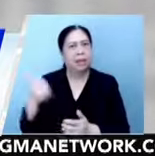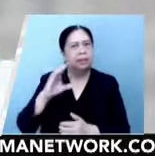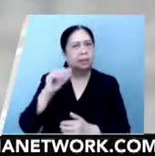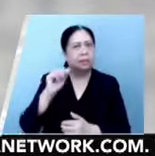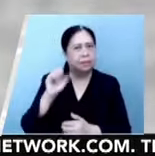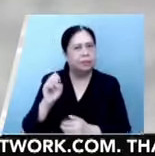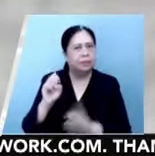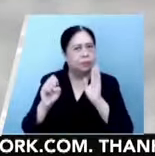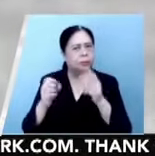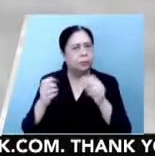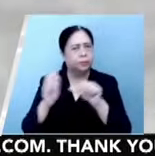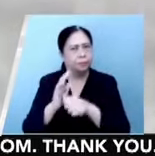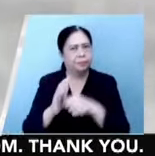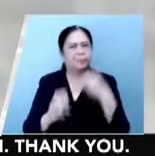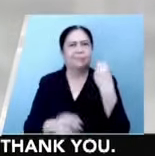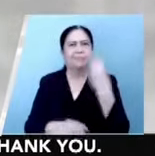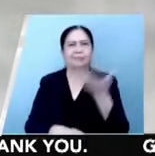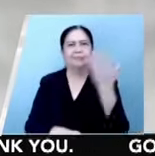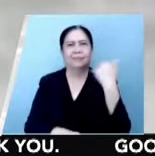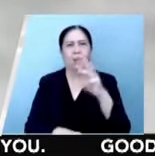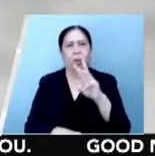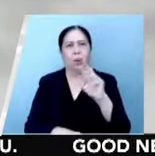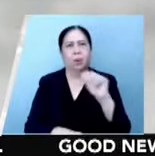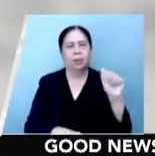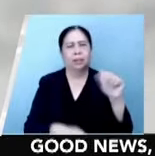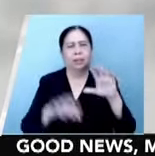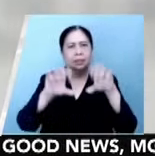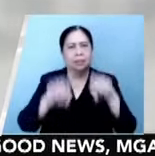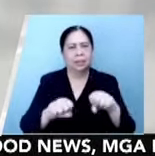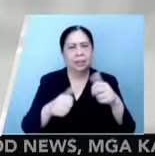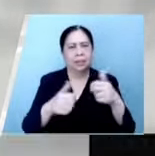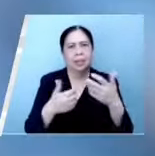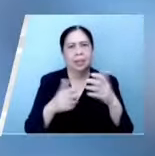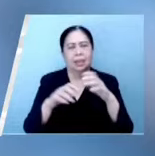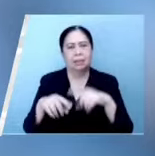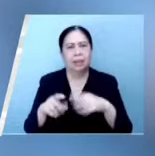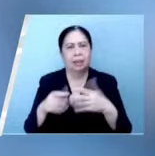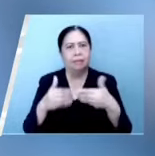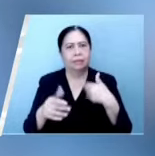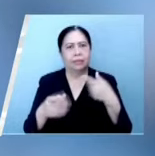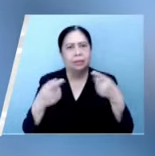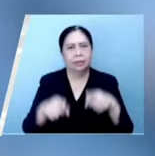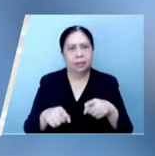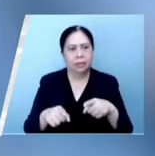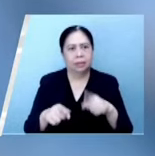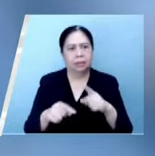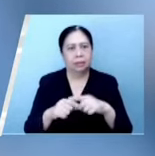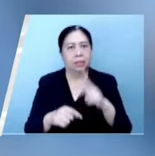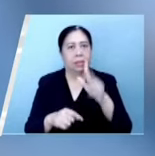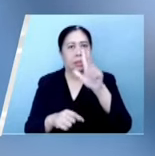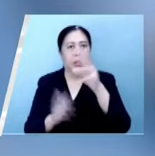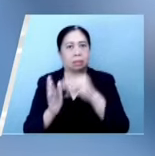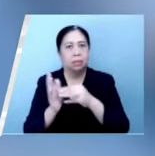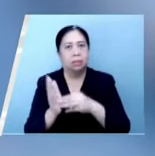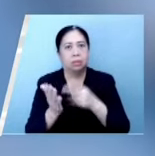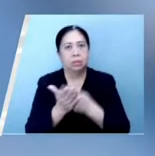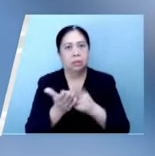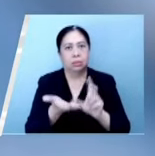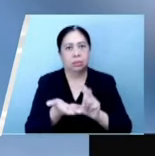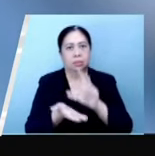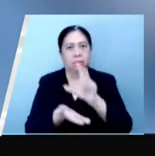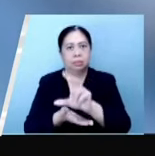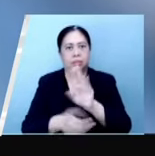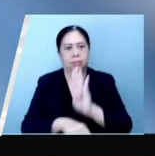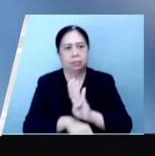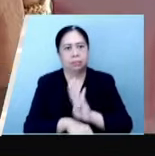palang na-issuehan ng warrant of arrest ng korte si Alfaro matapos naman tangayin umano ang nasa 3 million pesos na investment ng negosyanteng